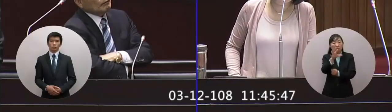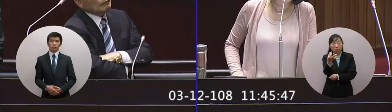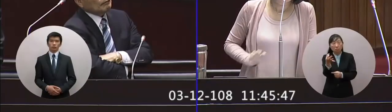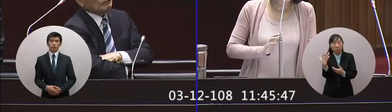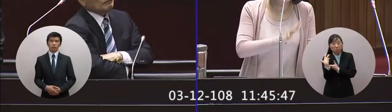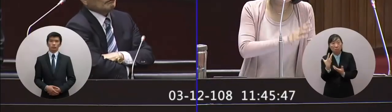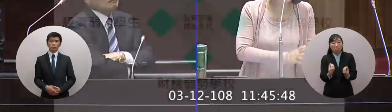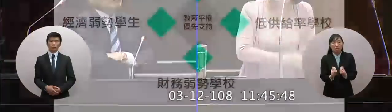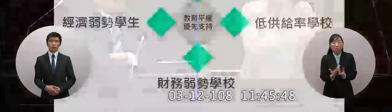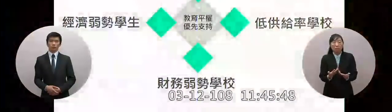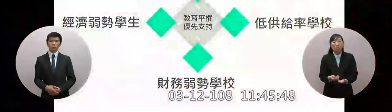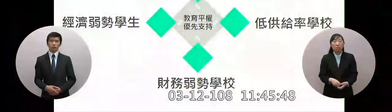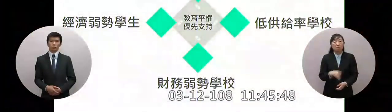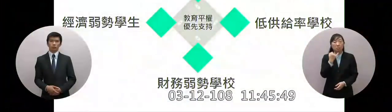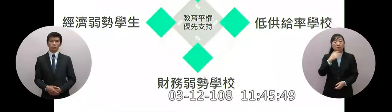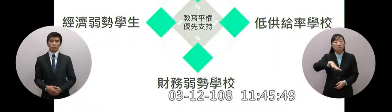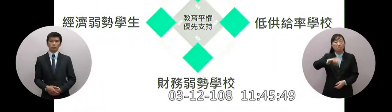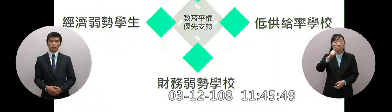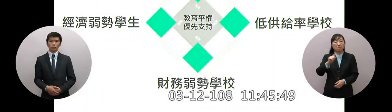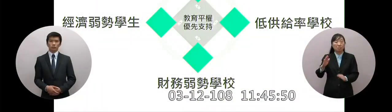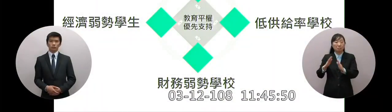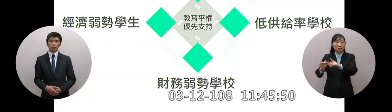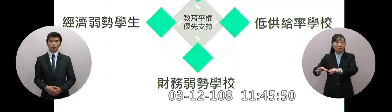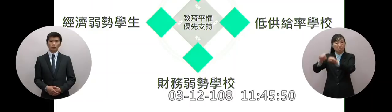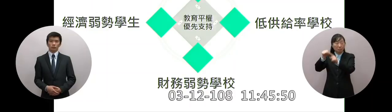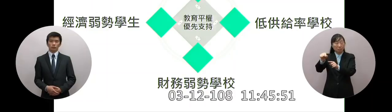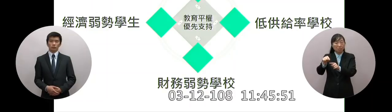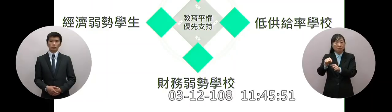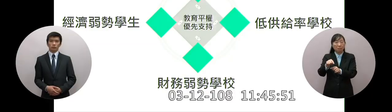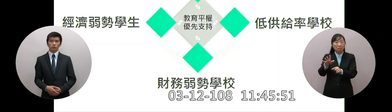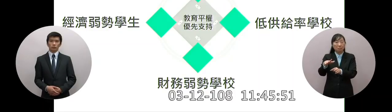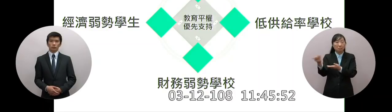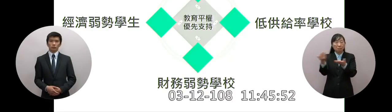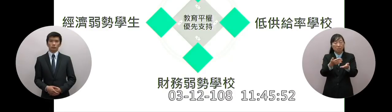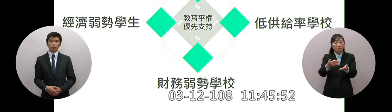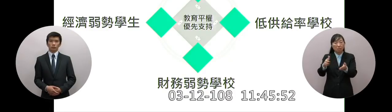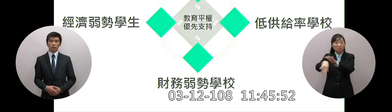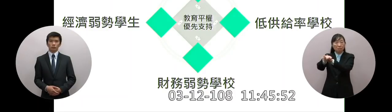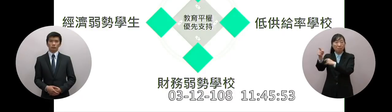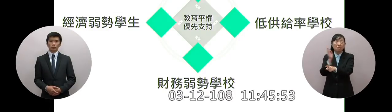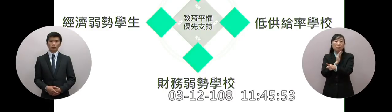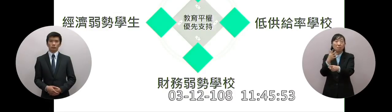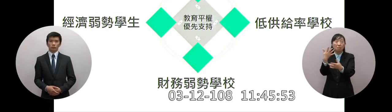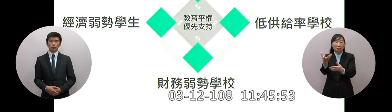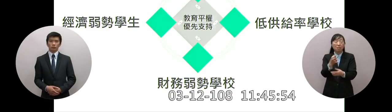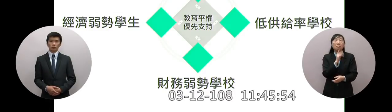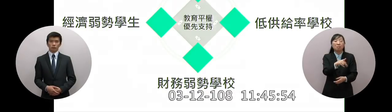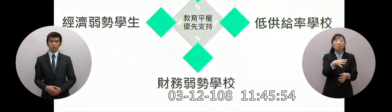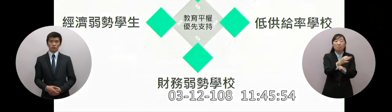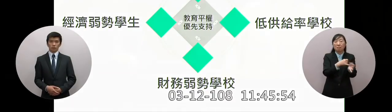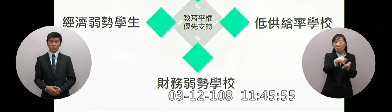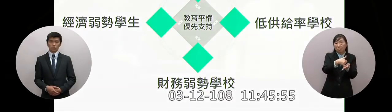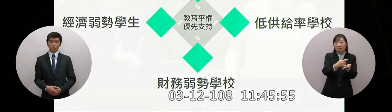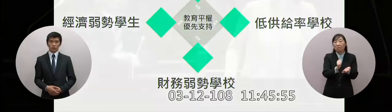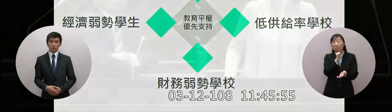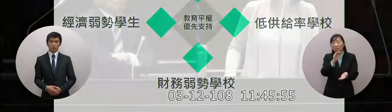下一页，优先从高房价地区低宿舍供给率的学校，经济弱势的学生，财政弱